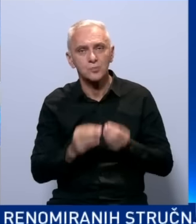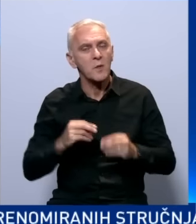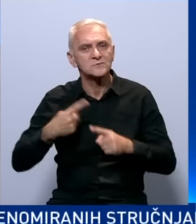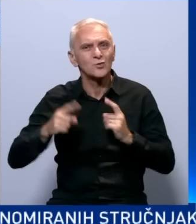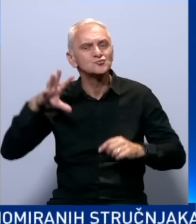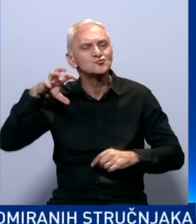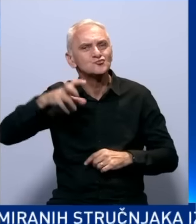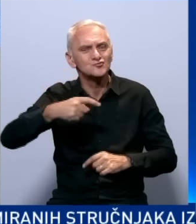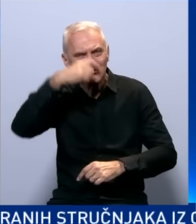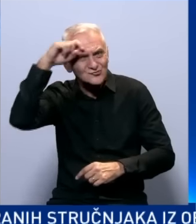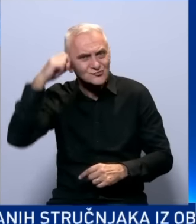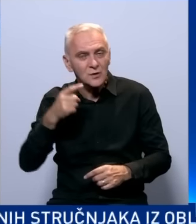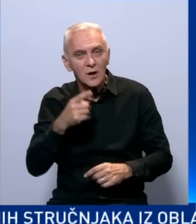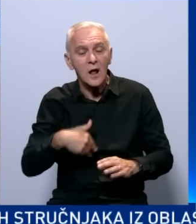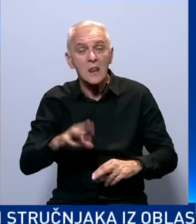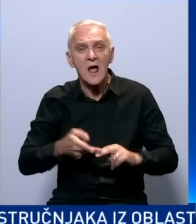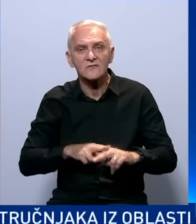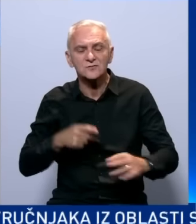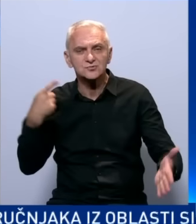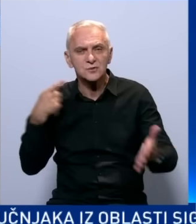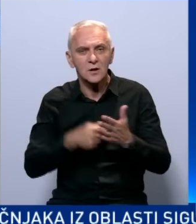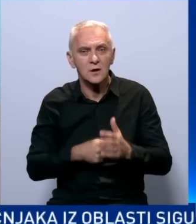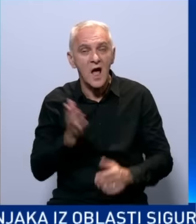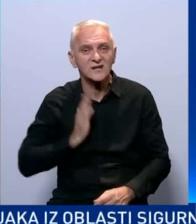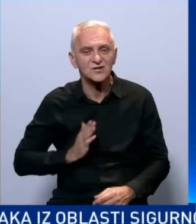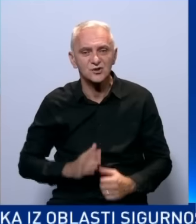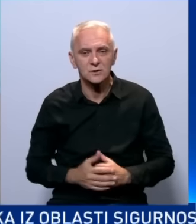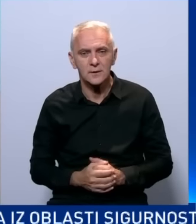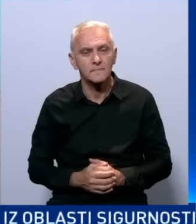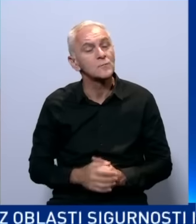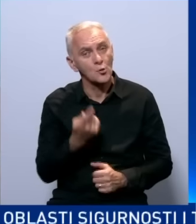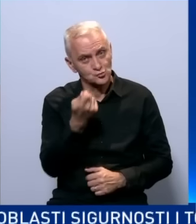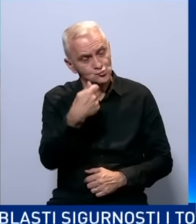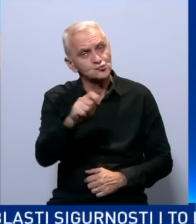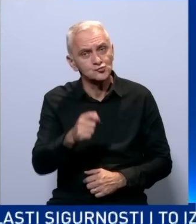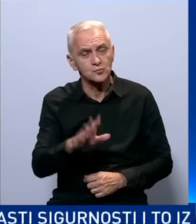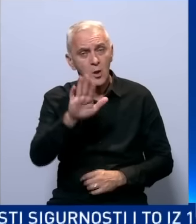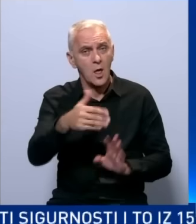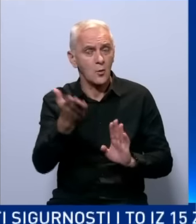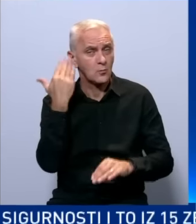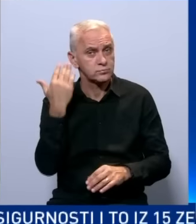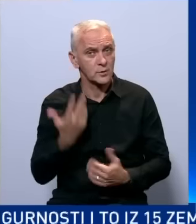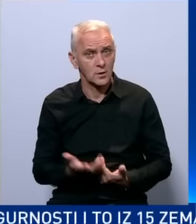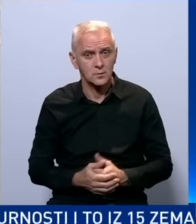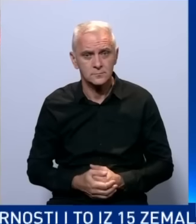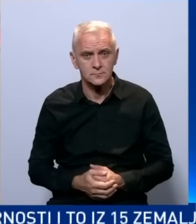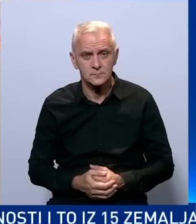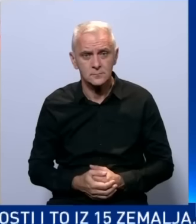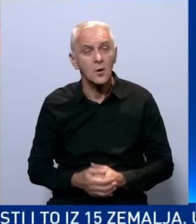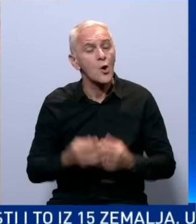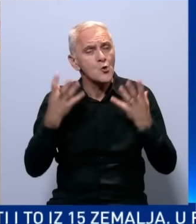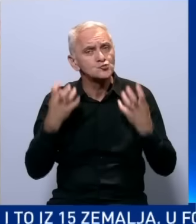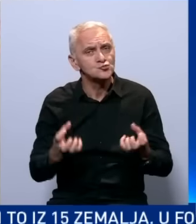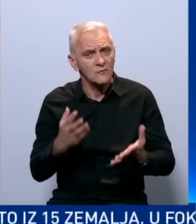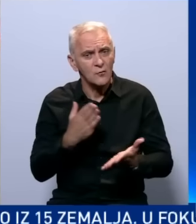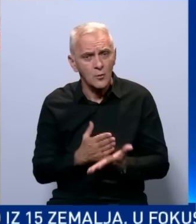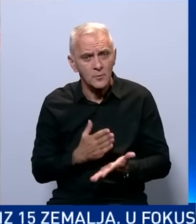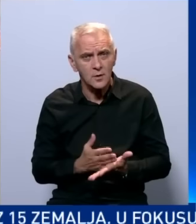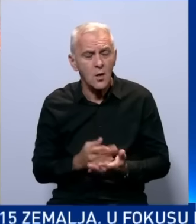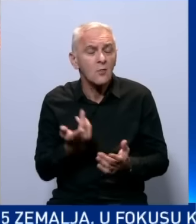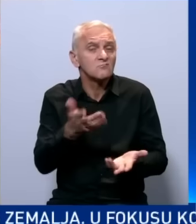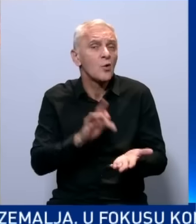a konačno najviše pogađaju krajnje kupce, građane. Malo je skuplje nego inače što je bilo. Da. Suša je bila, pa i normalno da je